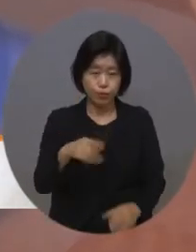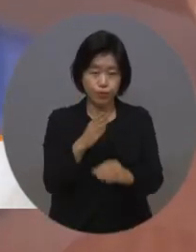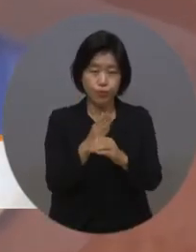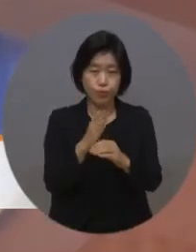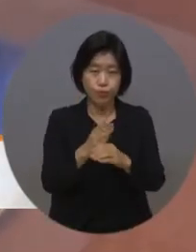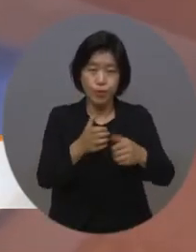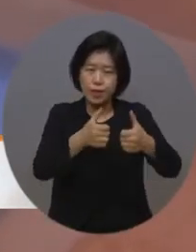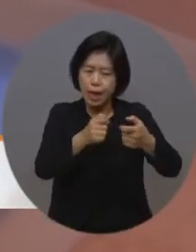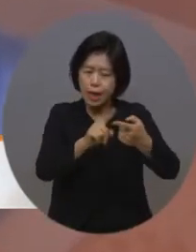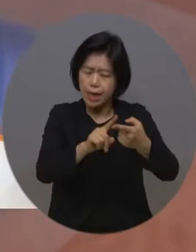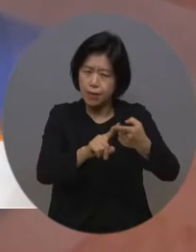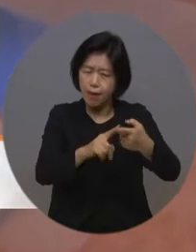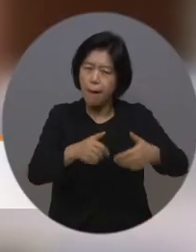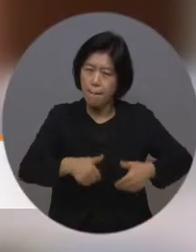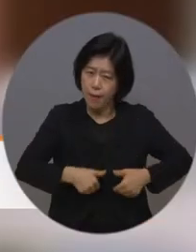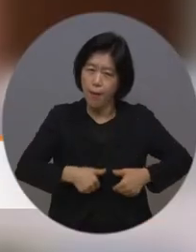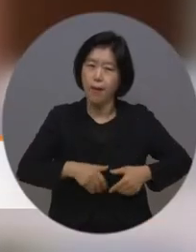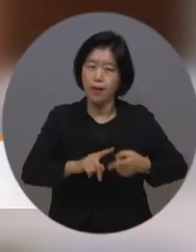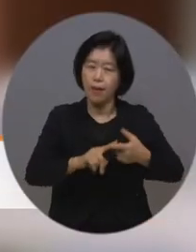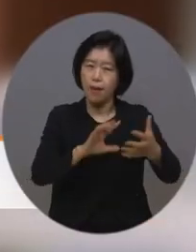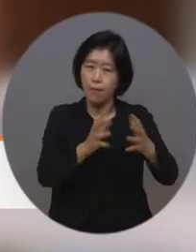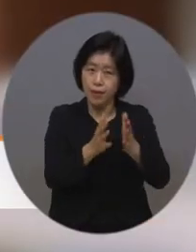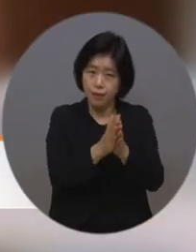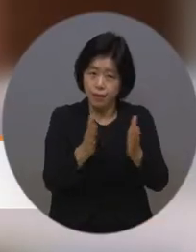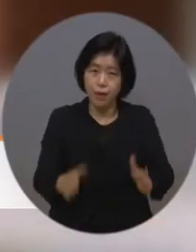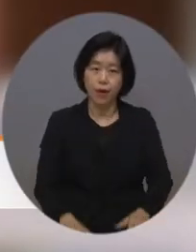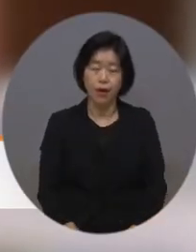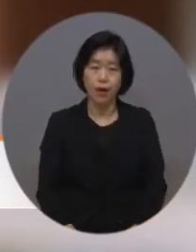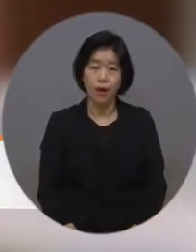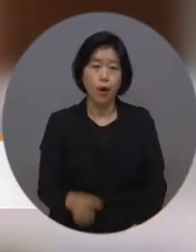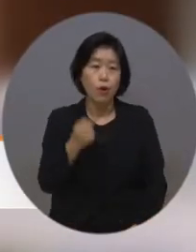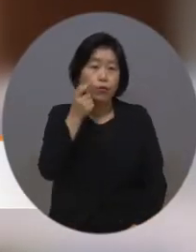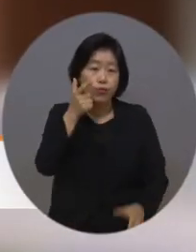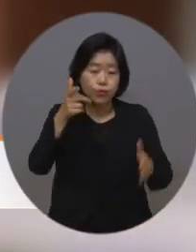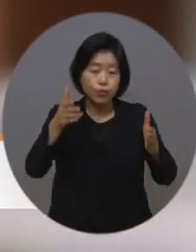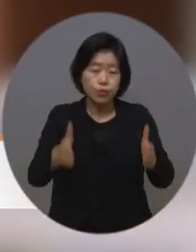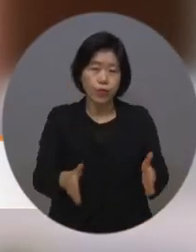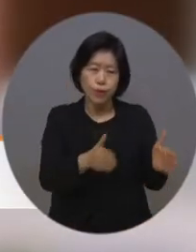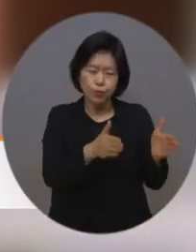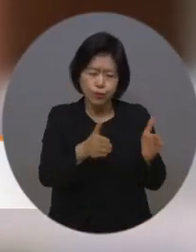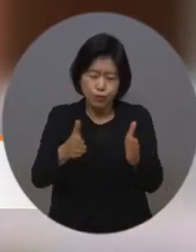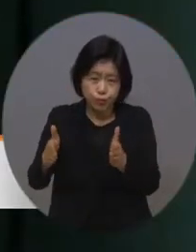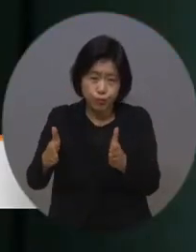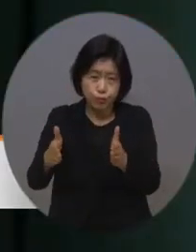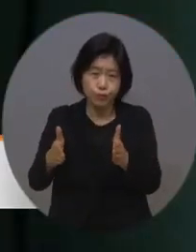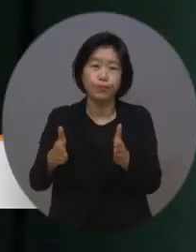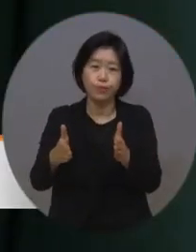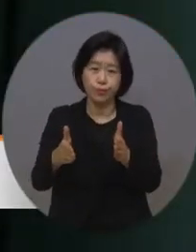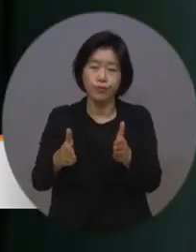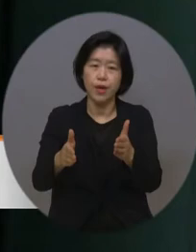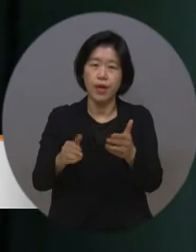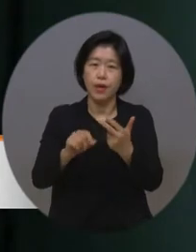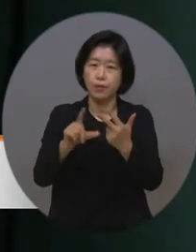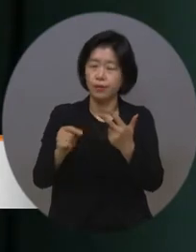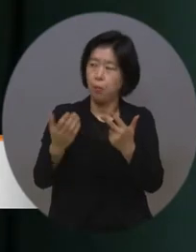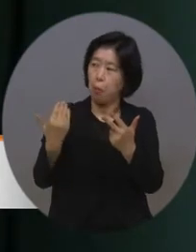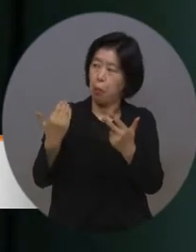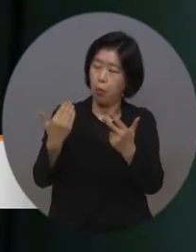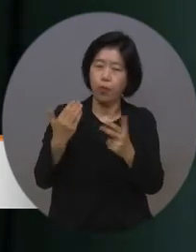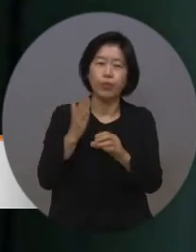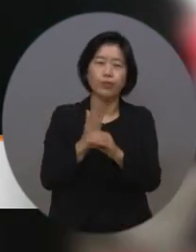대한 논의가 시작됐고 서울시에서는 6개월간의 준비 기간을 거쳐 지난달 중순부터 운영을